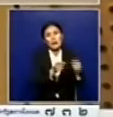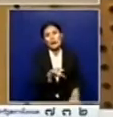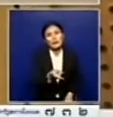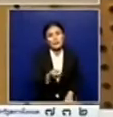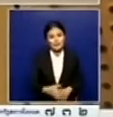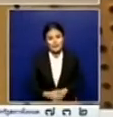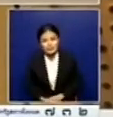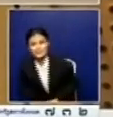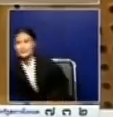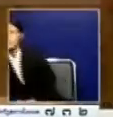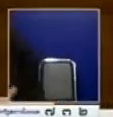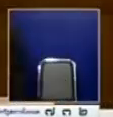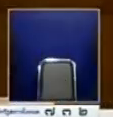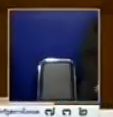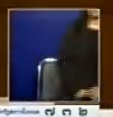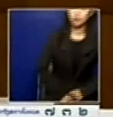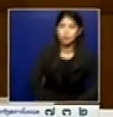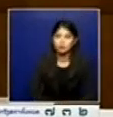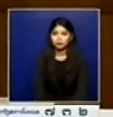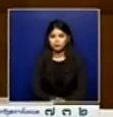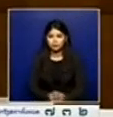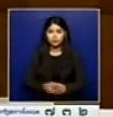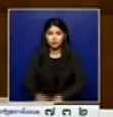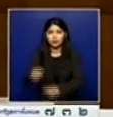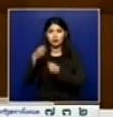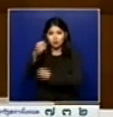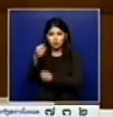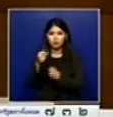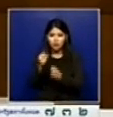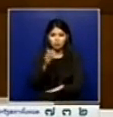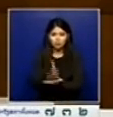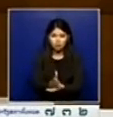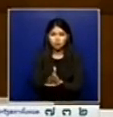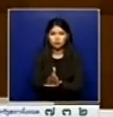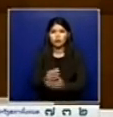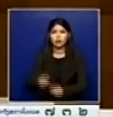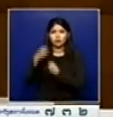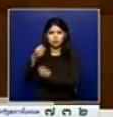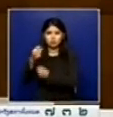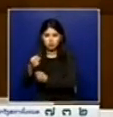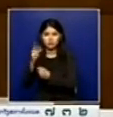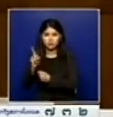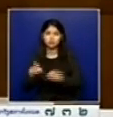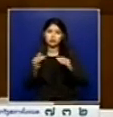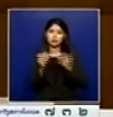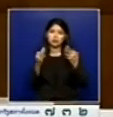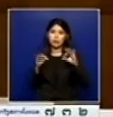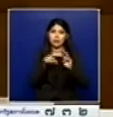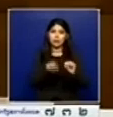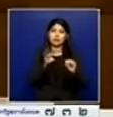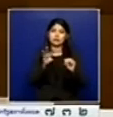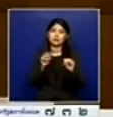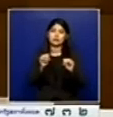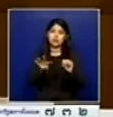ราได้พยายามที่จะหยุดยั้งการชุมนุมที่แม้ว่าจะมีเสรีภาพได้รับการคุ้มครองอยู่แล้วนะครับตามมาตรา44วร